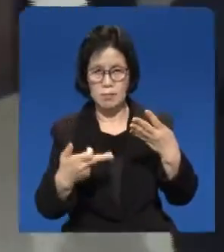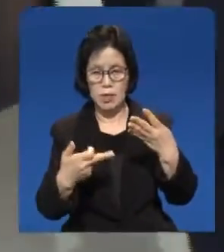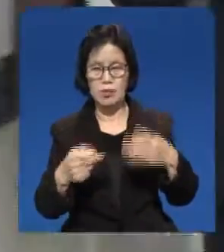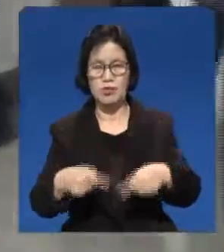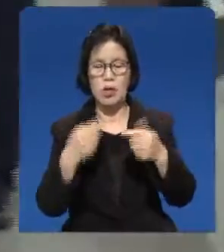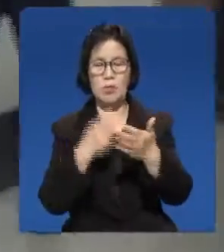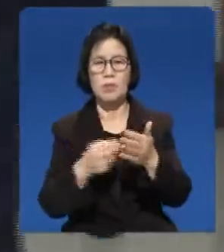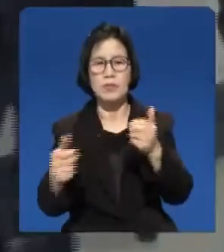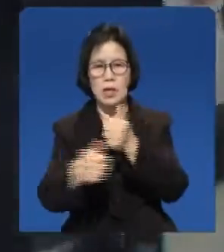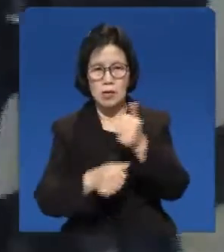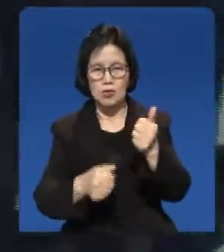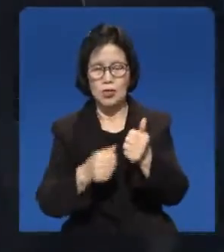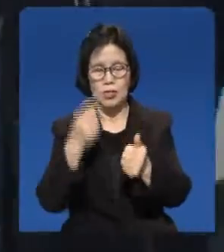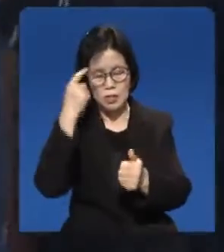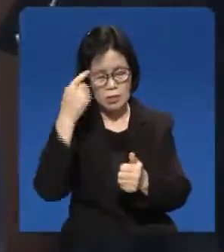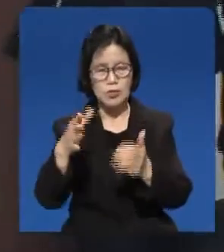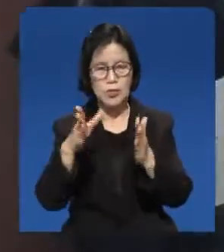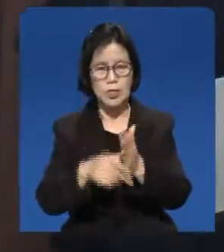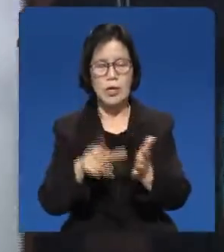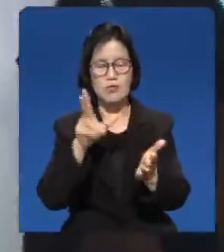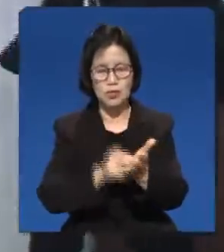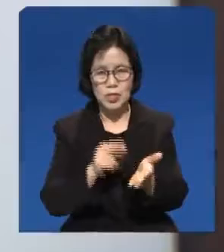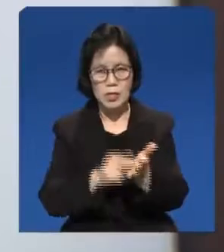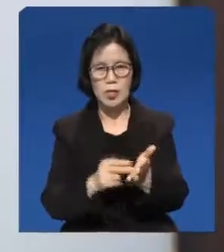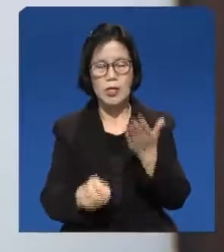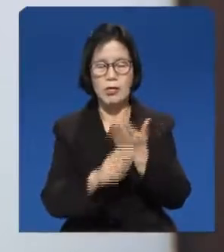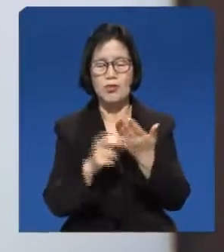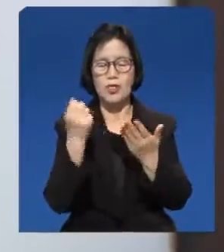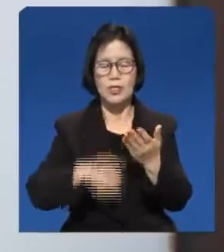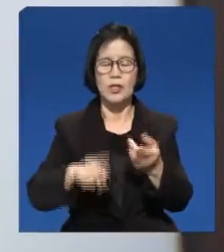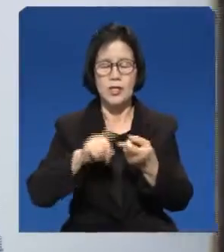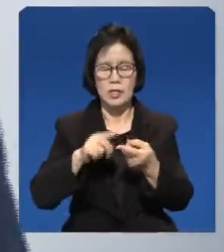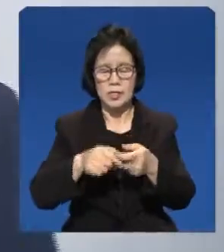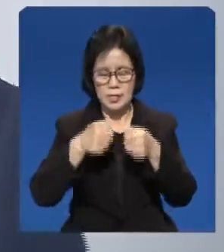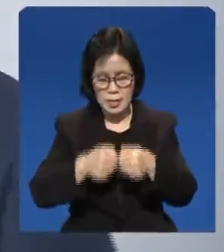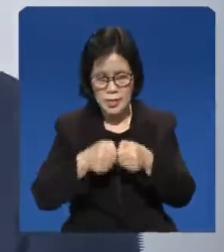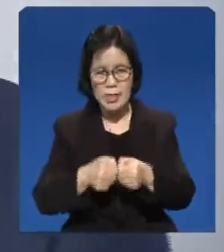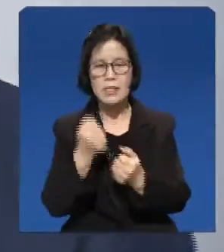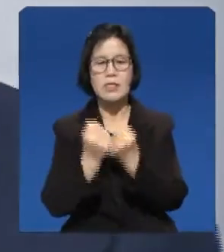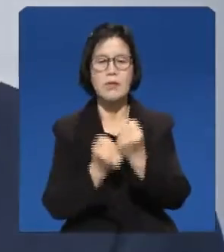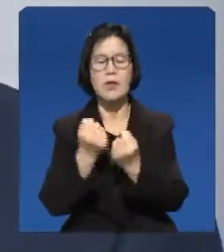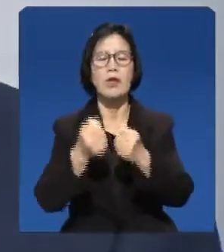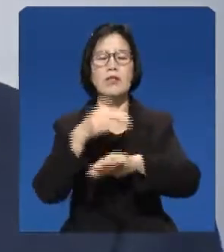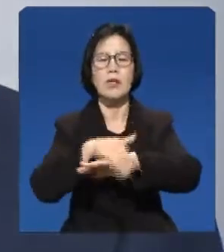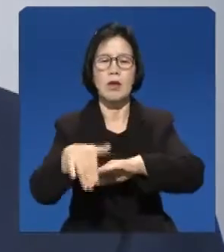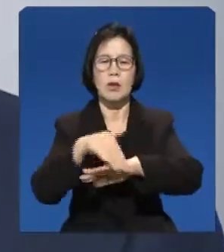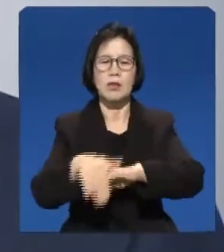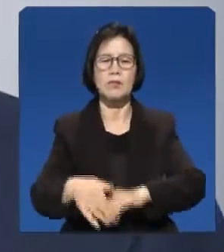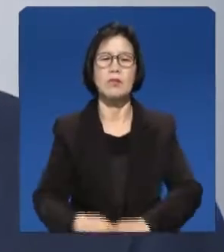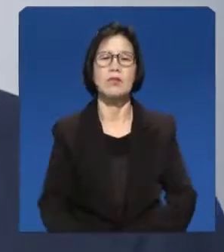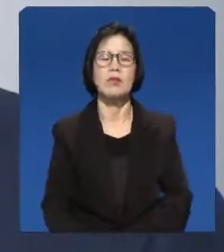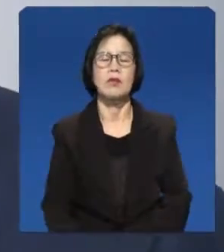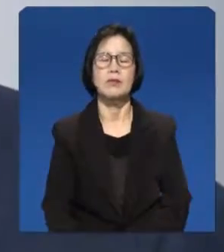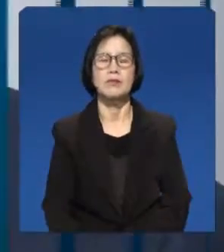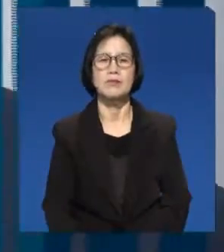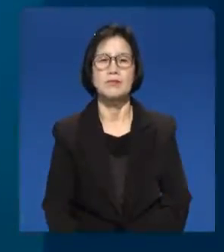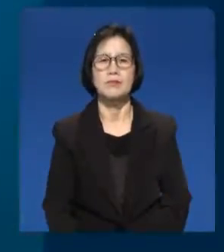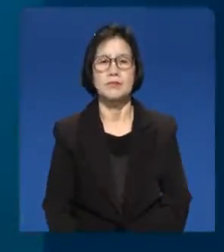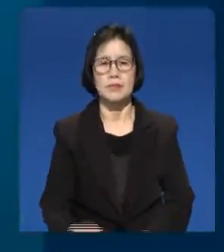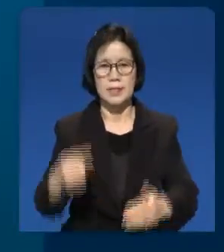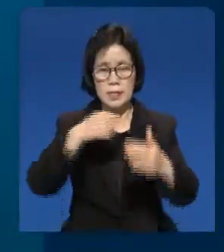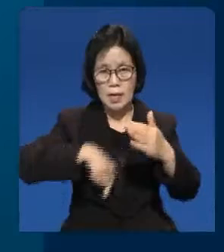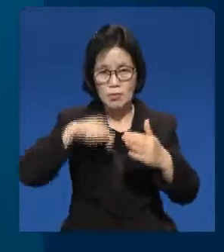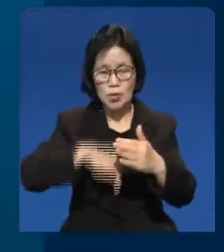법사위 현안질의에서 문제점과 위헌성 등을 상세히 설명할 방침입니다. 검찰